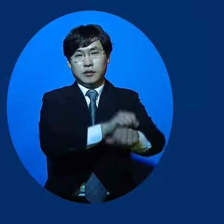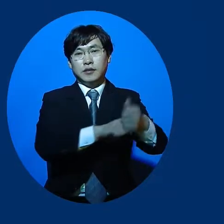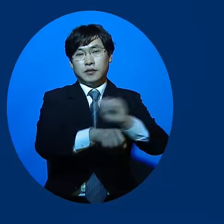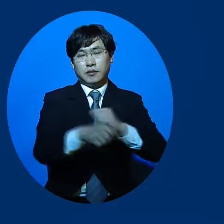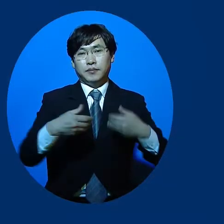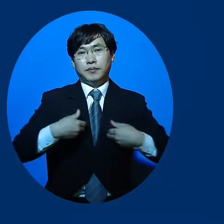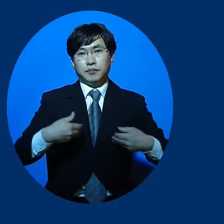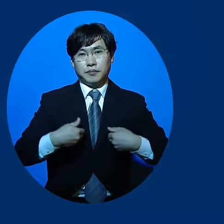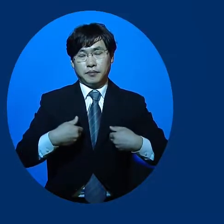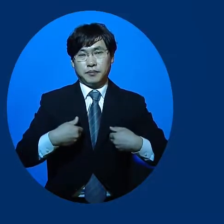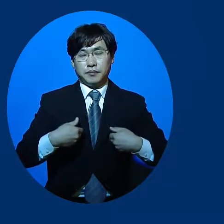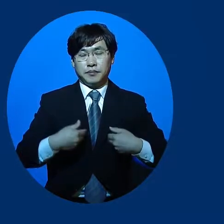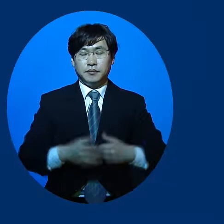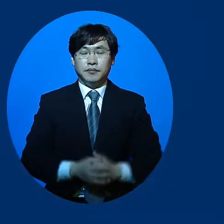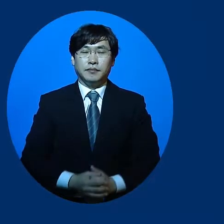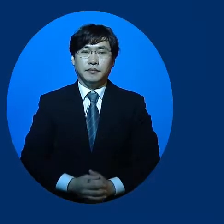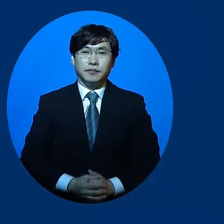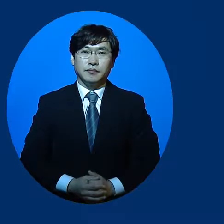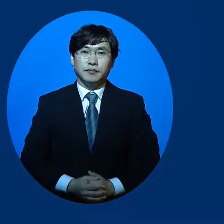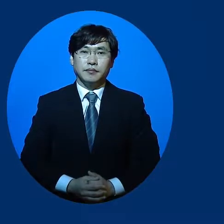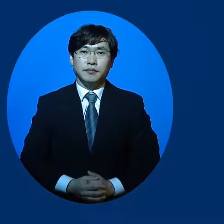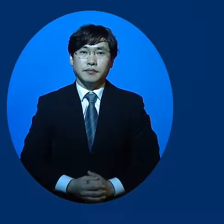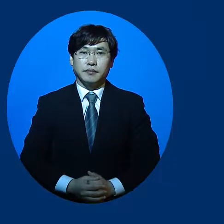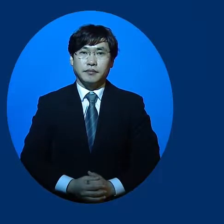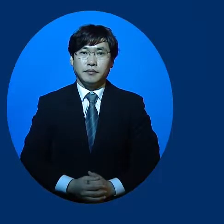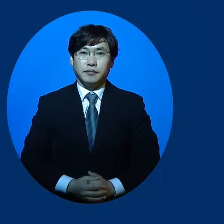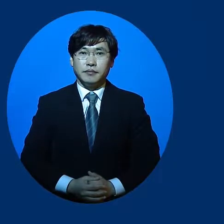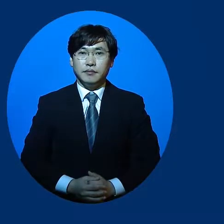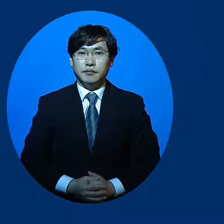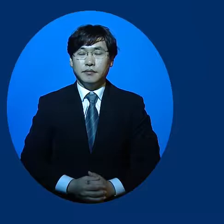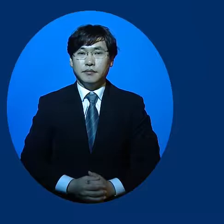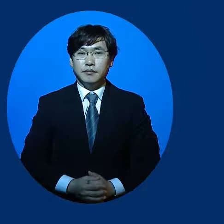통해 저변을 확대할 필요성이 있다는 것입니다.